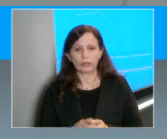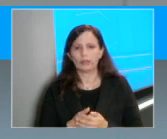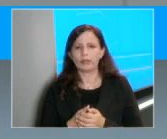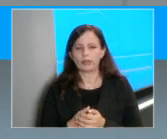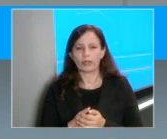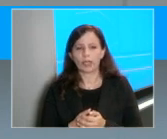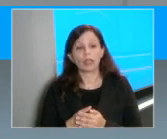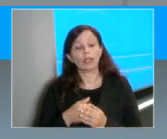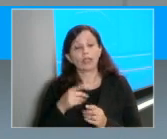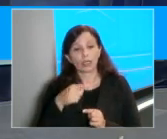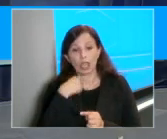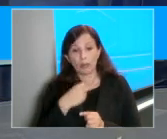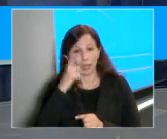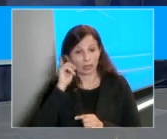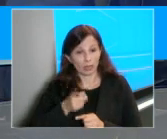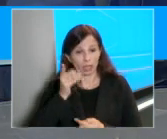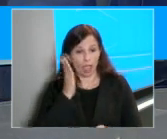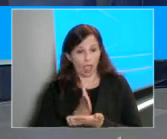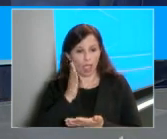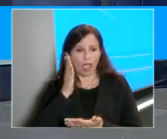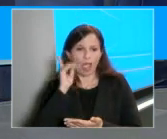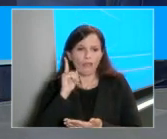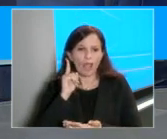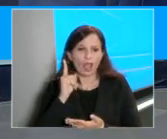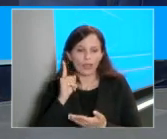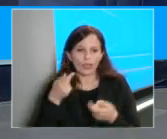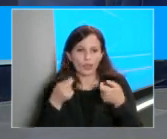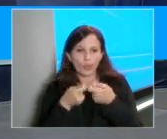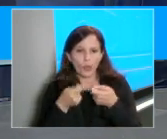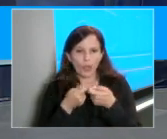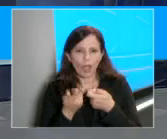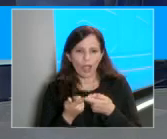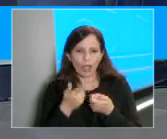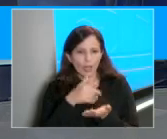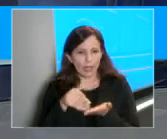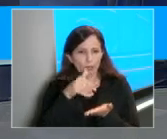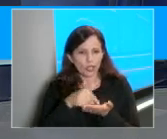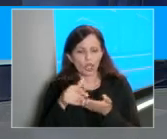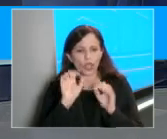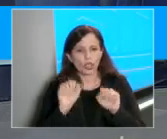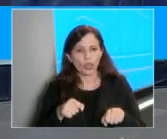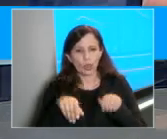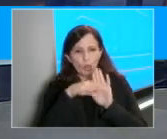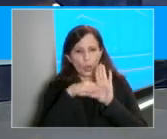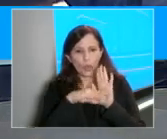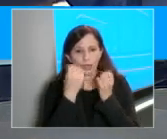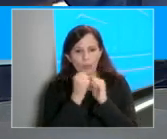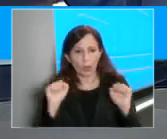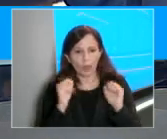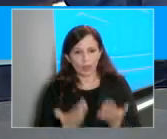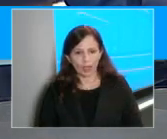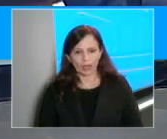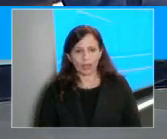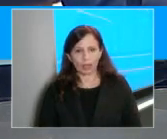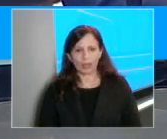שוב, לגבי זה שאמרת שצריך הכרעה, אני מסכים איתך, אבל הכרעה חייבת להיות כפופה לכך שימשיך להיות פה שלטון חוק ודמוקרטיה, זה הבסיס להכל. במילים